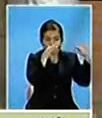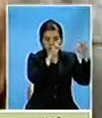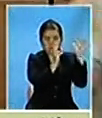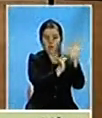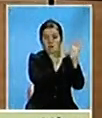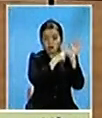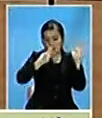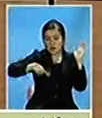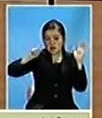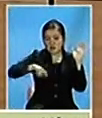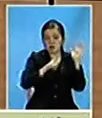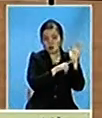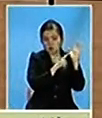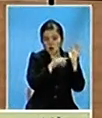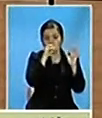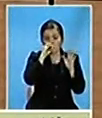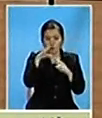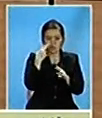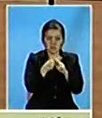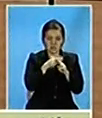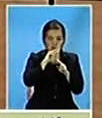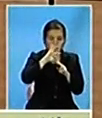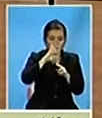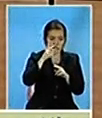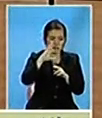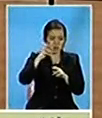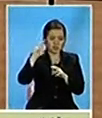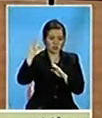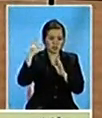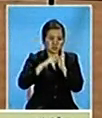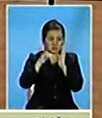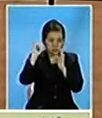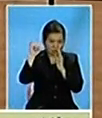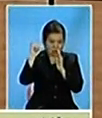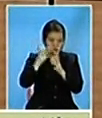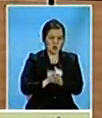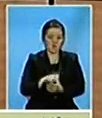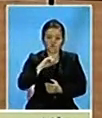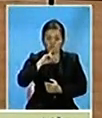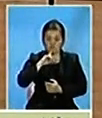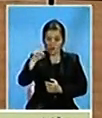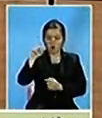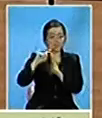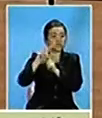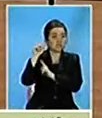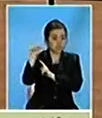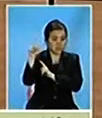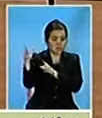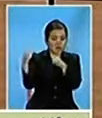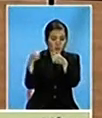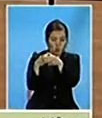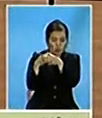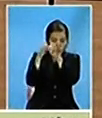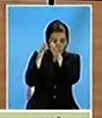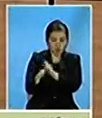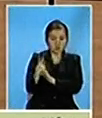1862/2555เป็นคดีที่นายชิงชัยอุดมเจริญชัยกิจผู้ฟ้องคดีที่1กับพวกรวม250